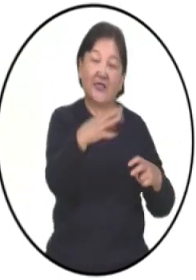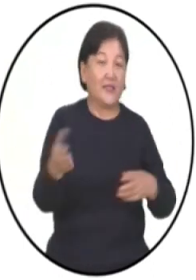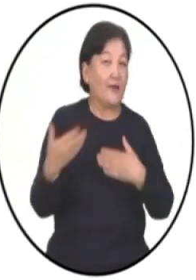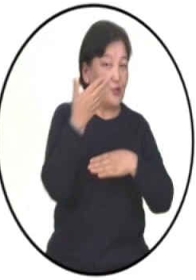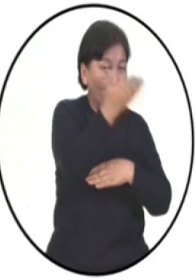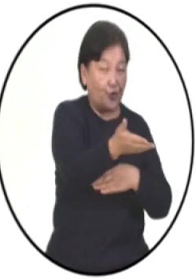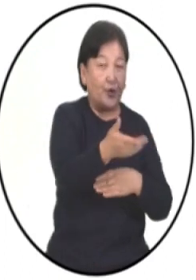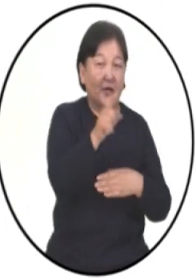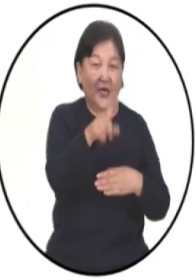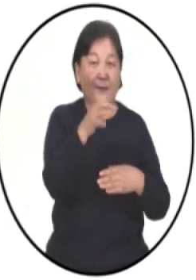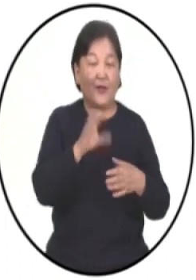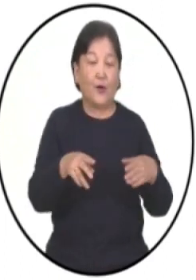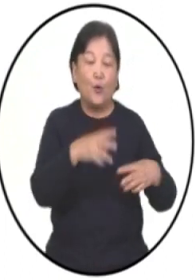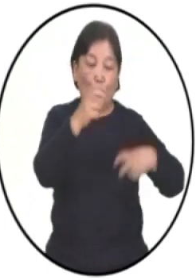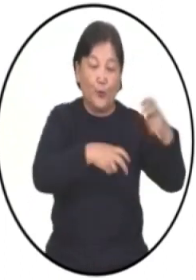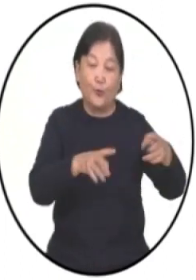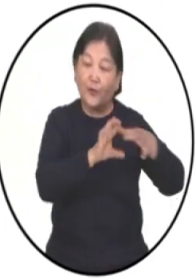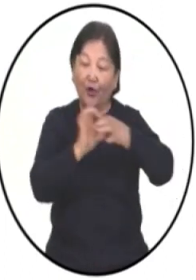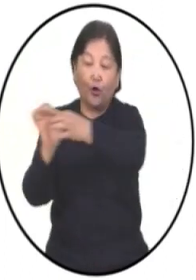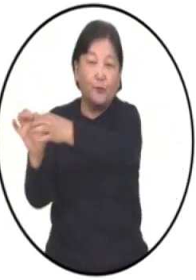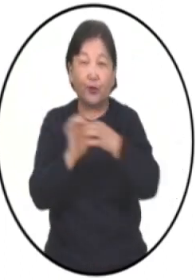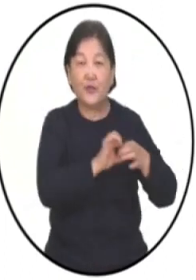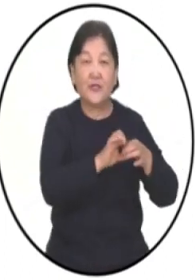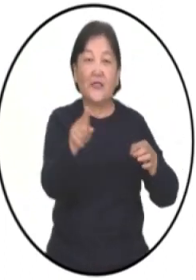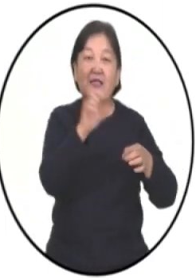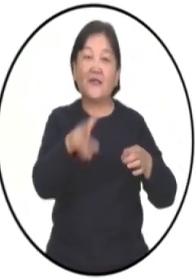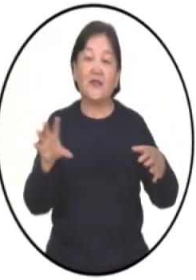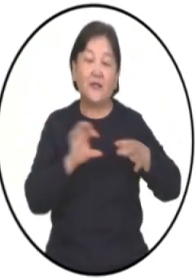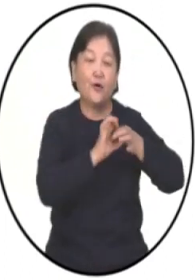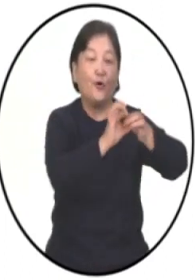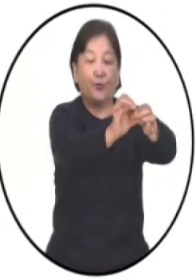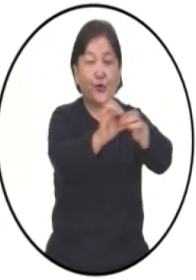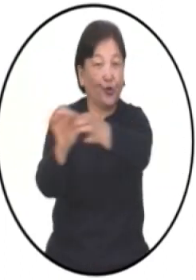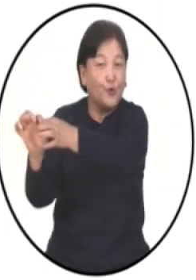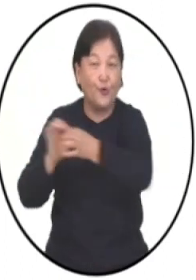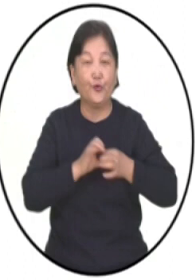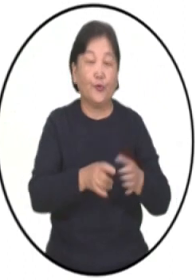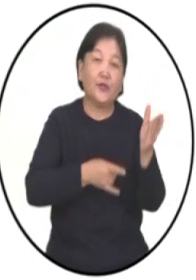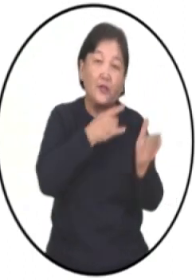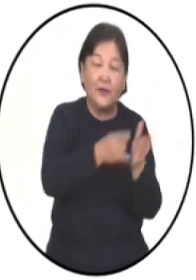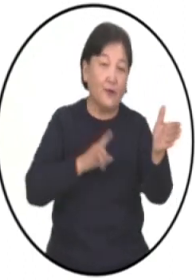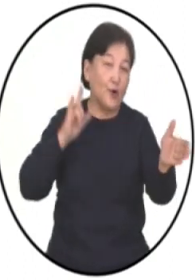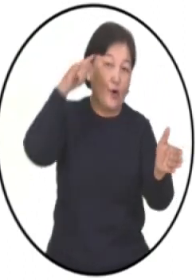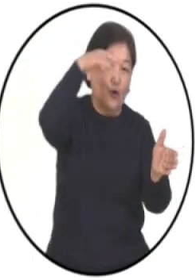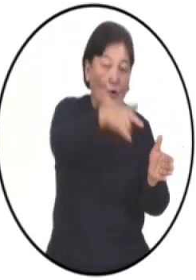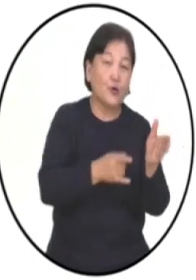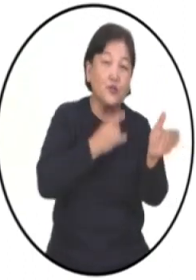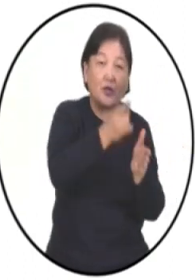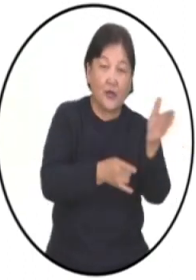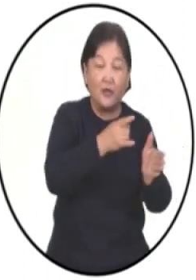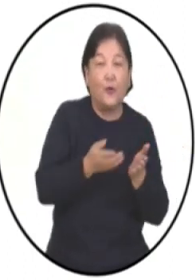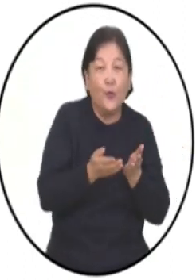баялагийг үйлдвэртэй нь холбох, үйлдвэрээс нь зах зээлтэй холбох асар ач холбогдолтой юм байна. За байгаль орчны талаас нь агаар ус,